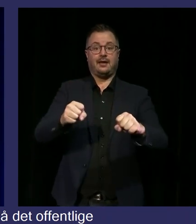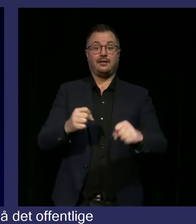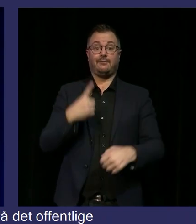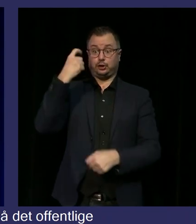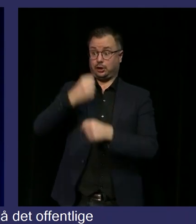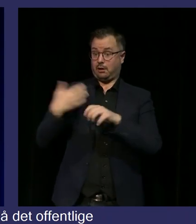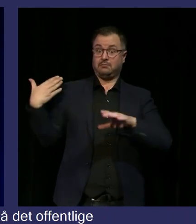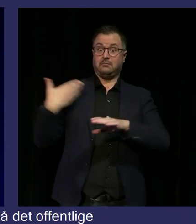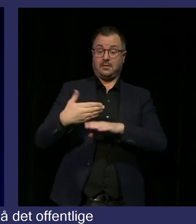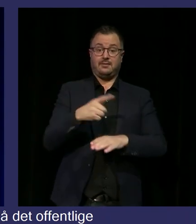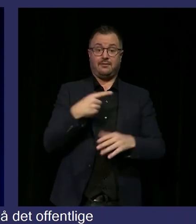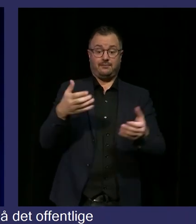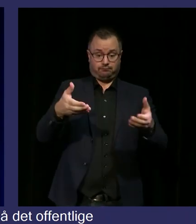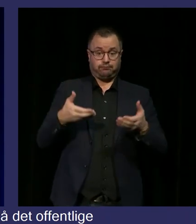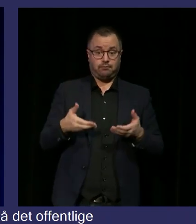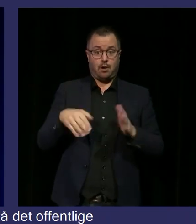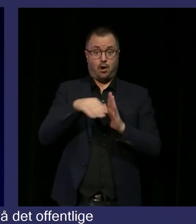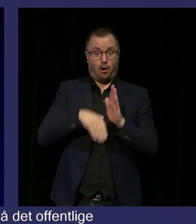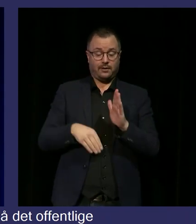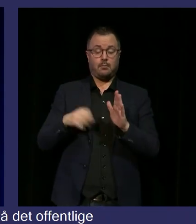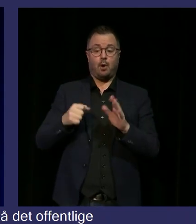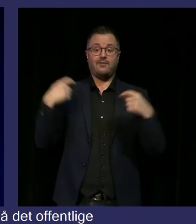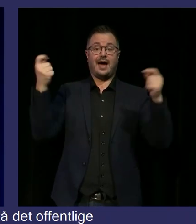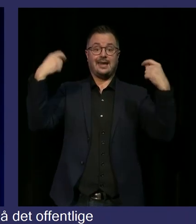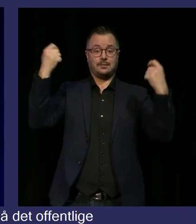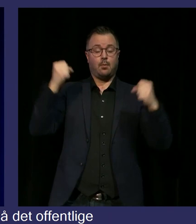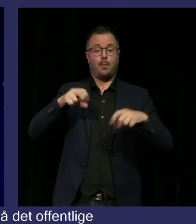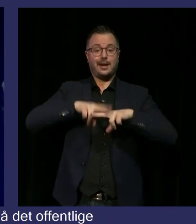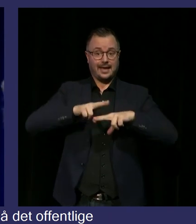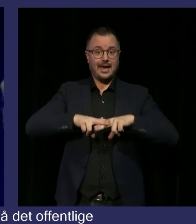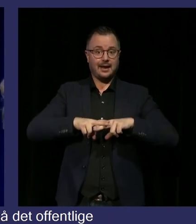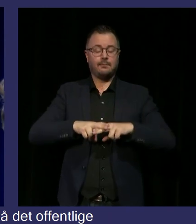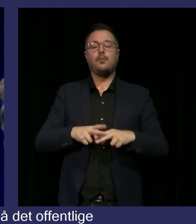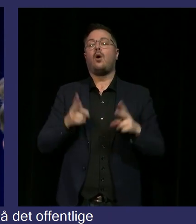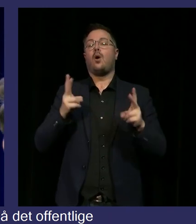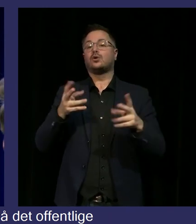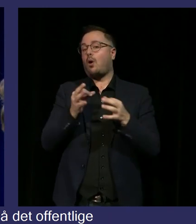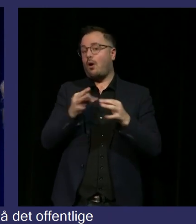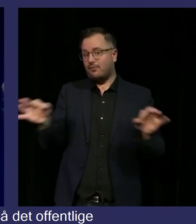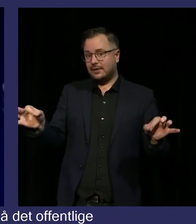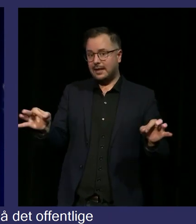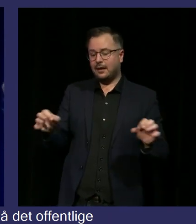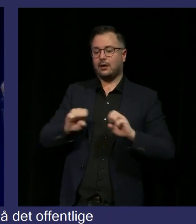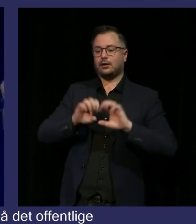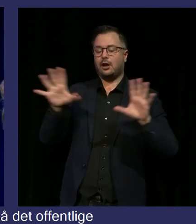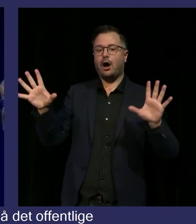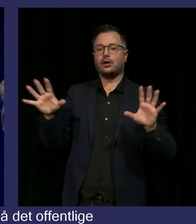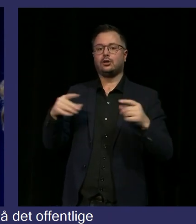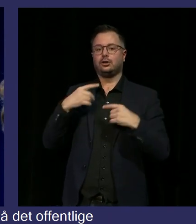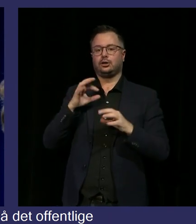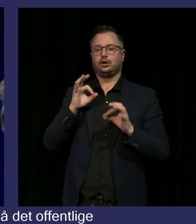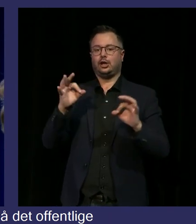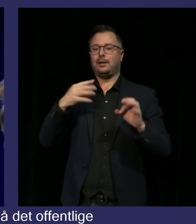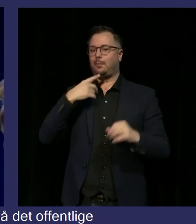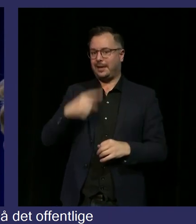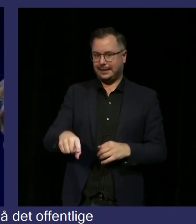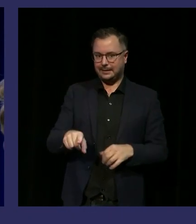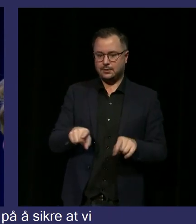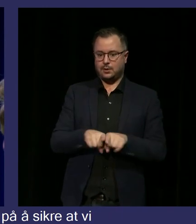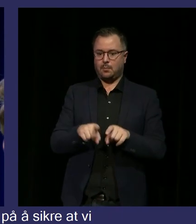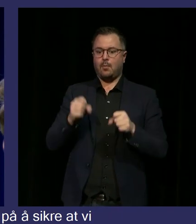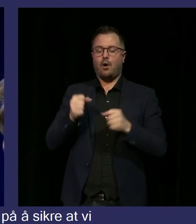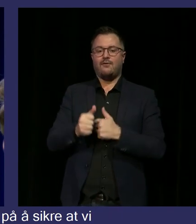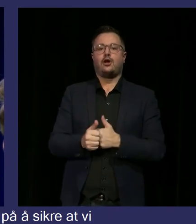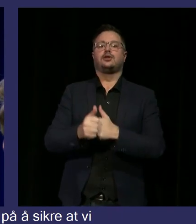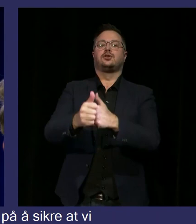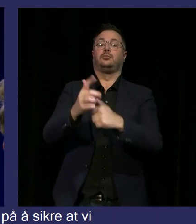lov. Det må feires, det markeres. Og så får også det offentlige helt klare plikter og ansvar som følge av loven. Og